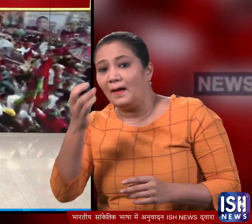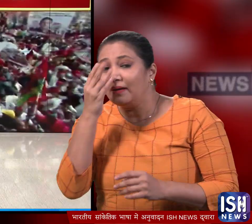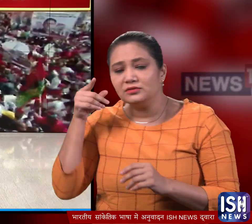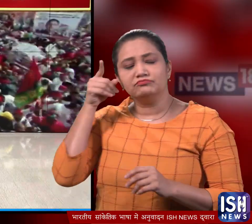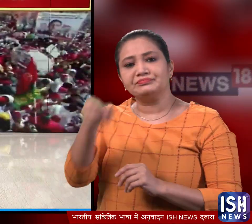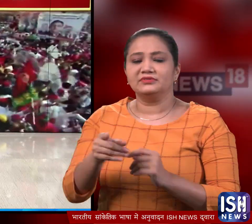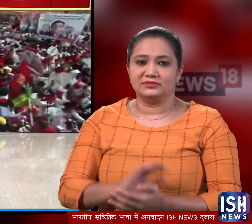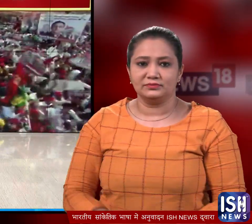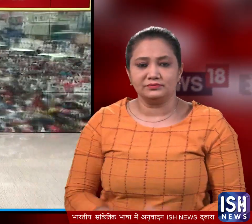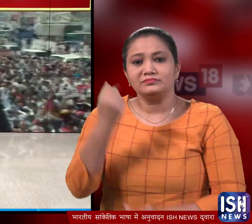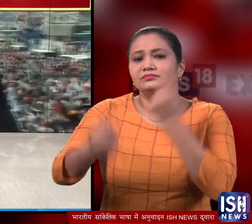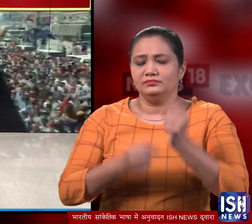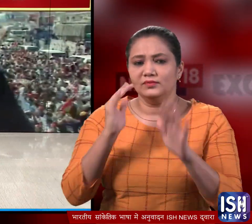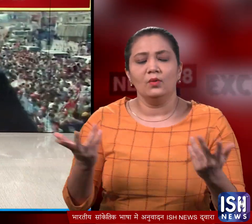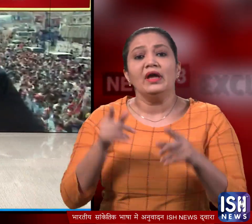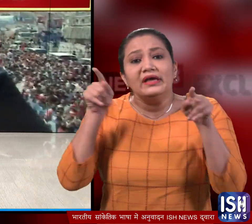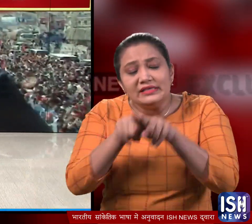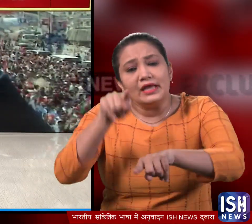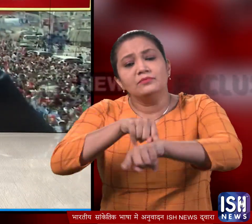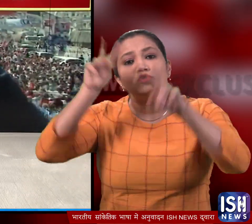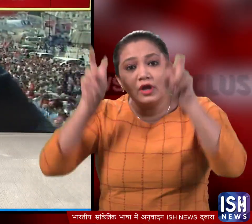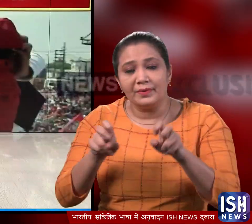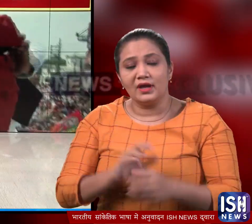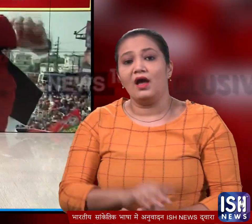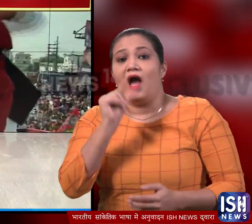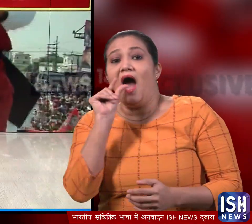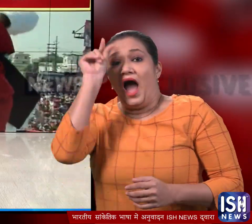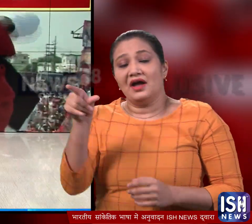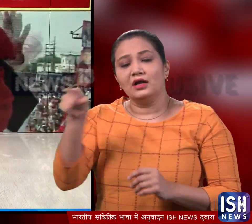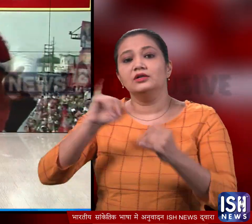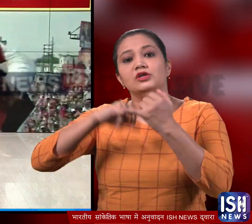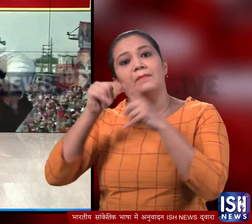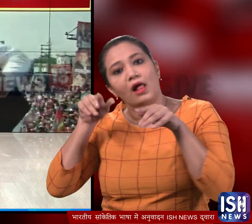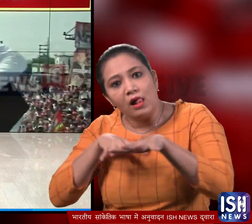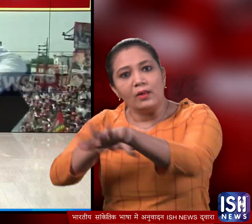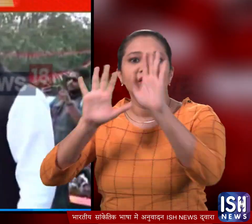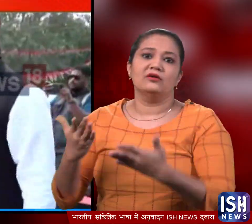भी तंज कसा, क्योंकि इसी दिन इन्हीं मुद्दों को लेकर चाचा शिवपाल की भी यात्रा निकली।